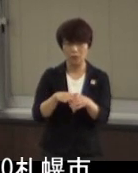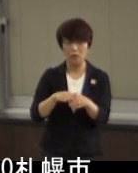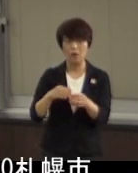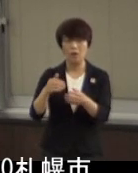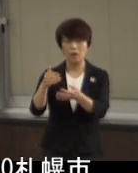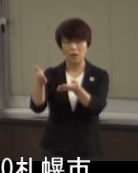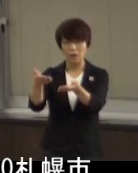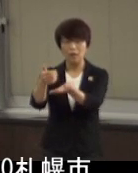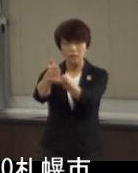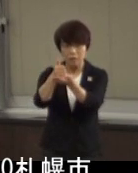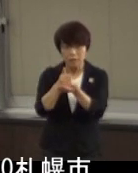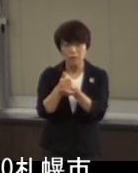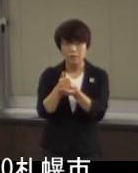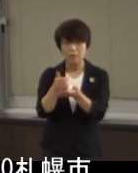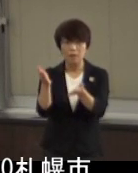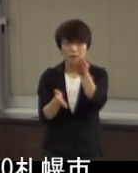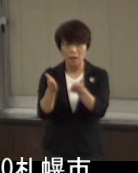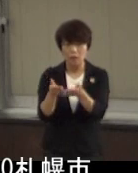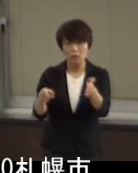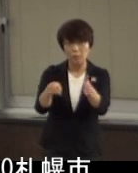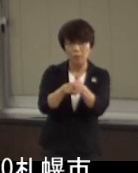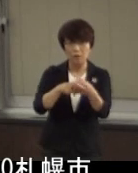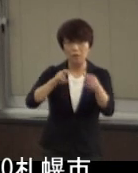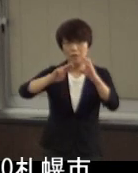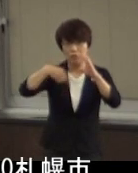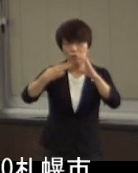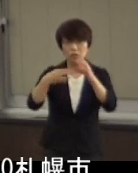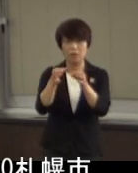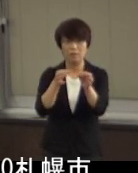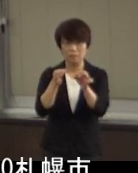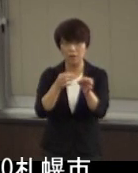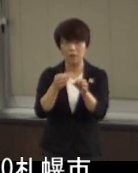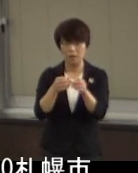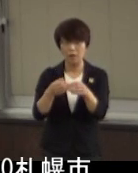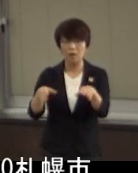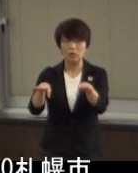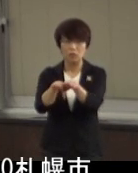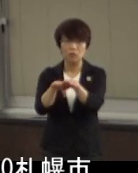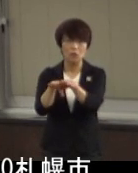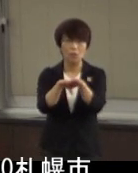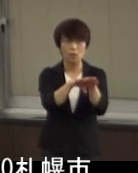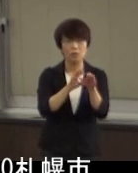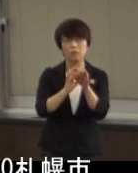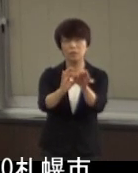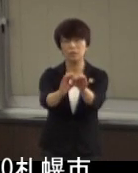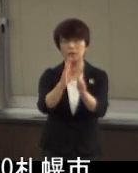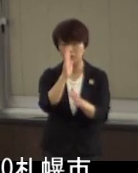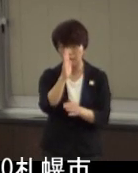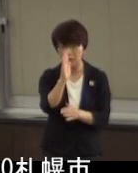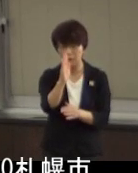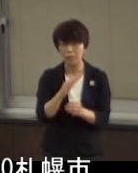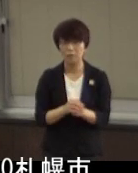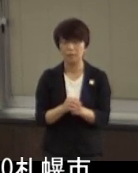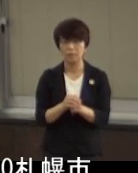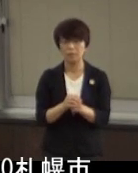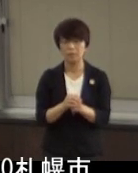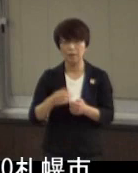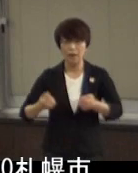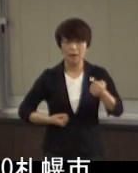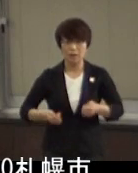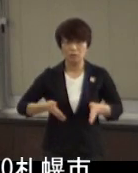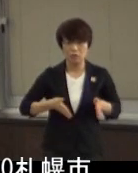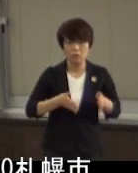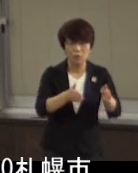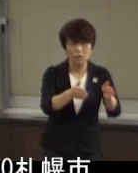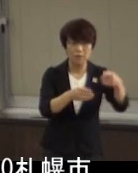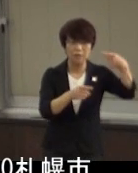店につきましては、引き続き休業をお願いをいたします。また田貫工事1丁目から